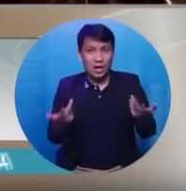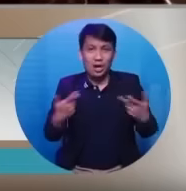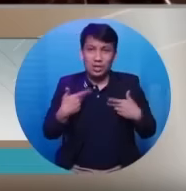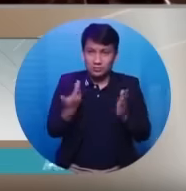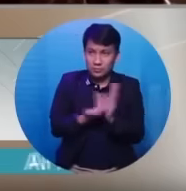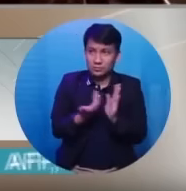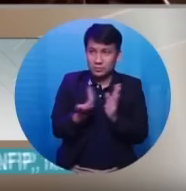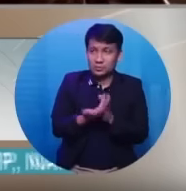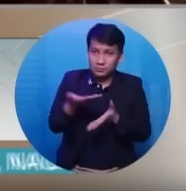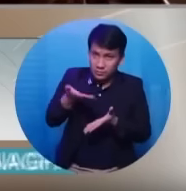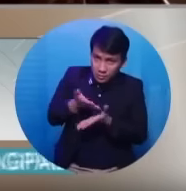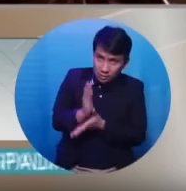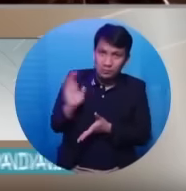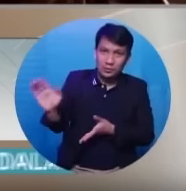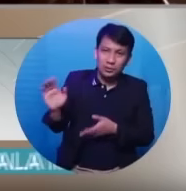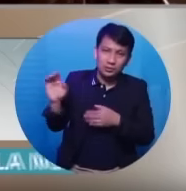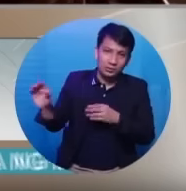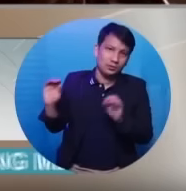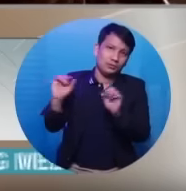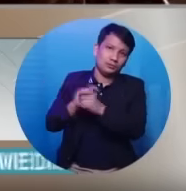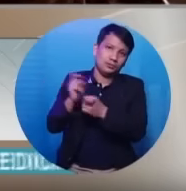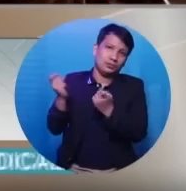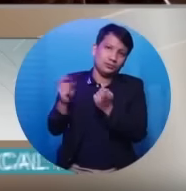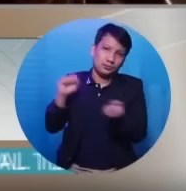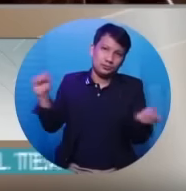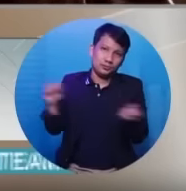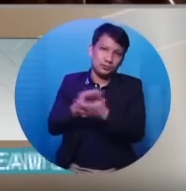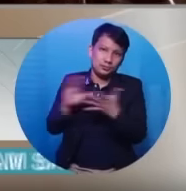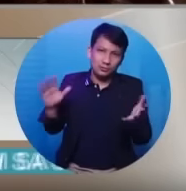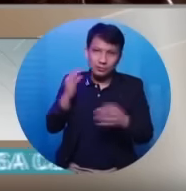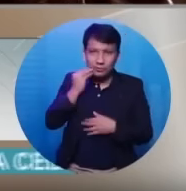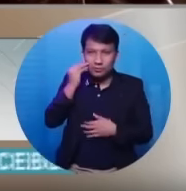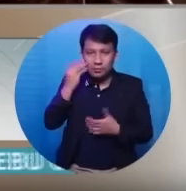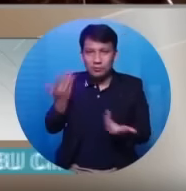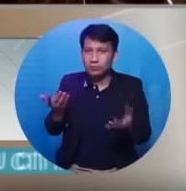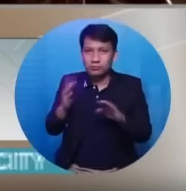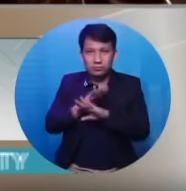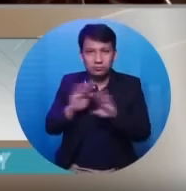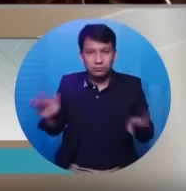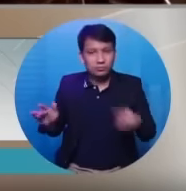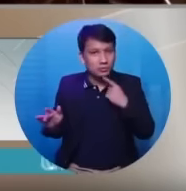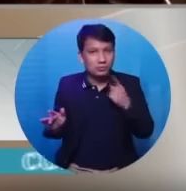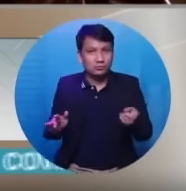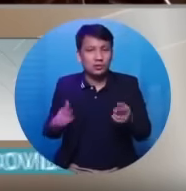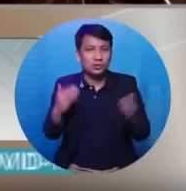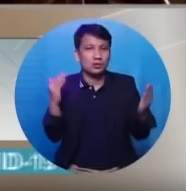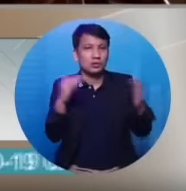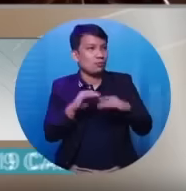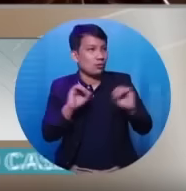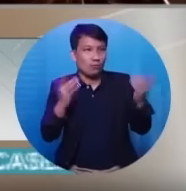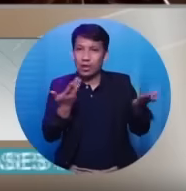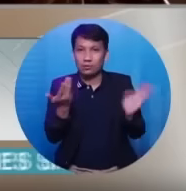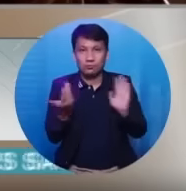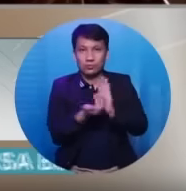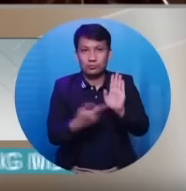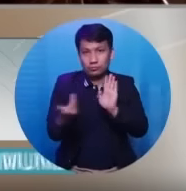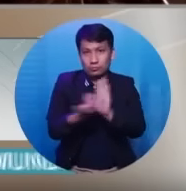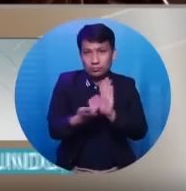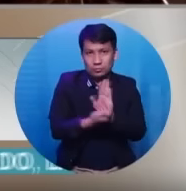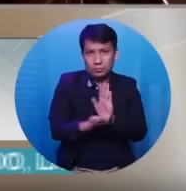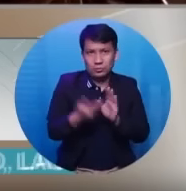kayong karapatan na magsalita na homewrecker siya at kung ano pa. Pero kung wala, sir, kayo po, sir, pwede niyang buweltahan at makakasuhan kayo, sir. I'm telling